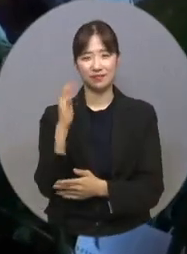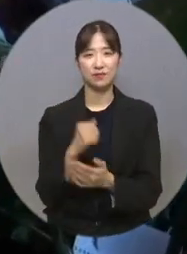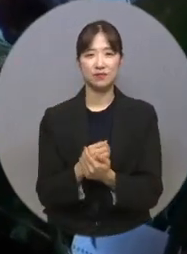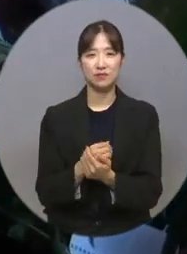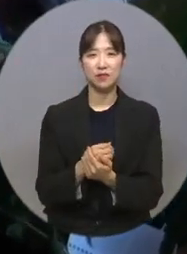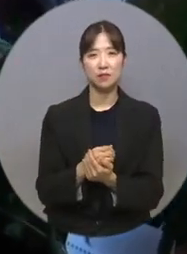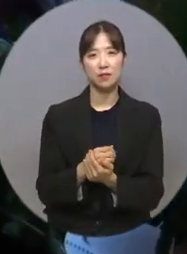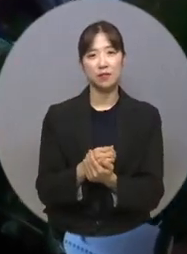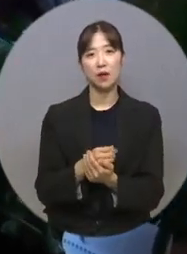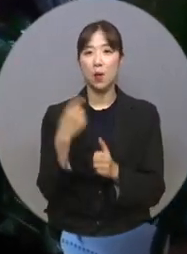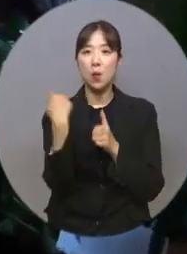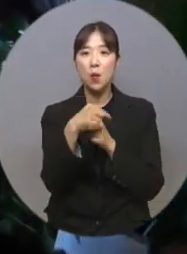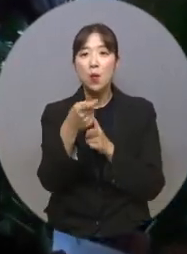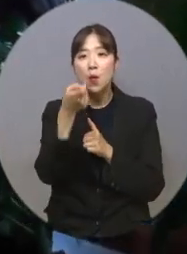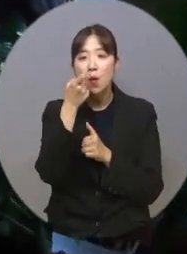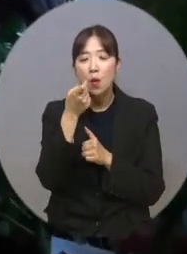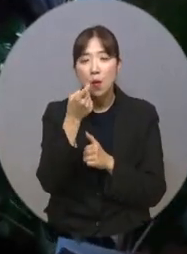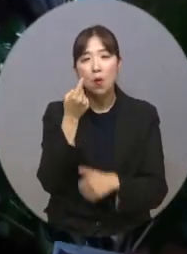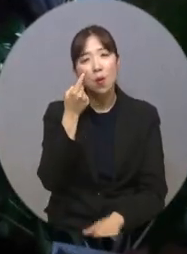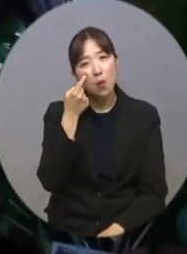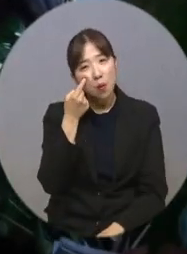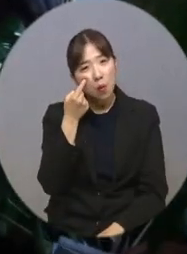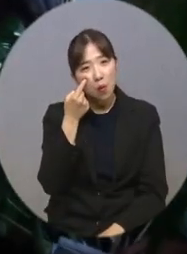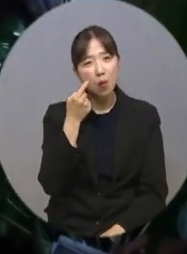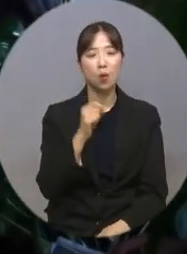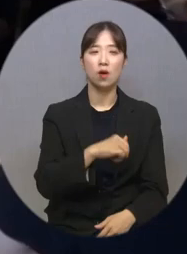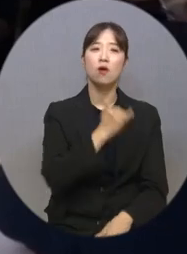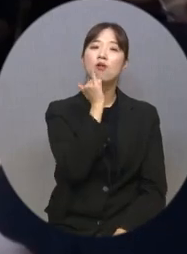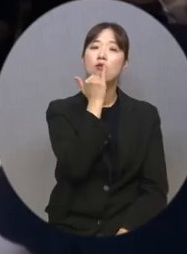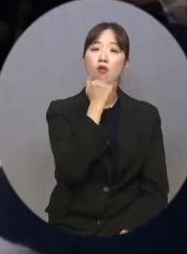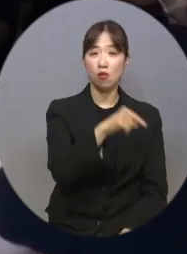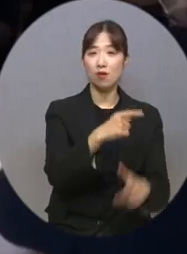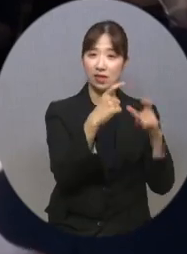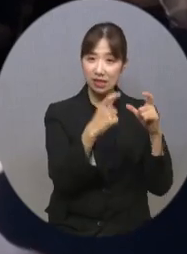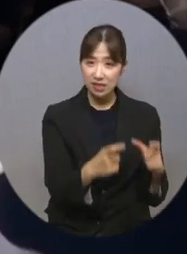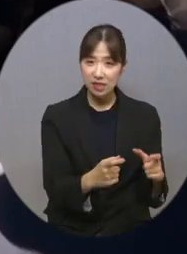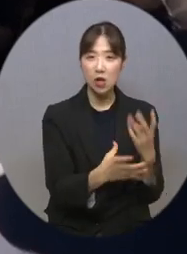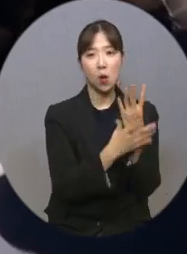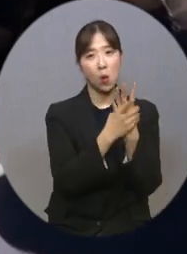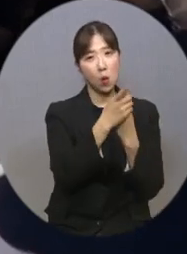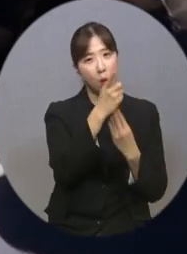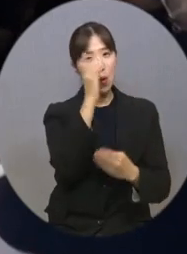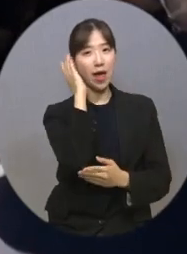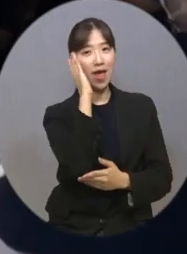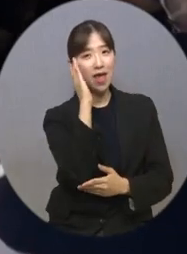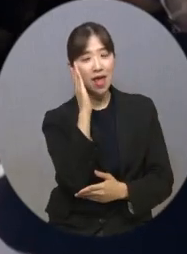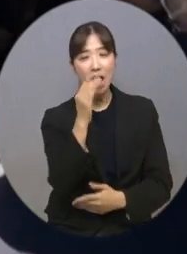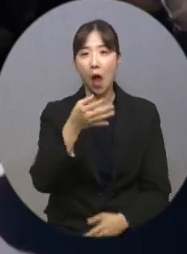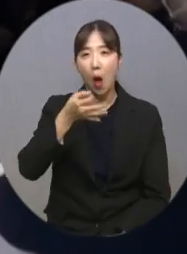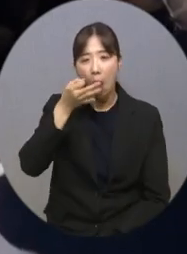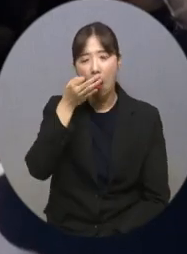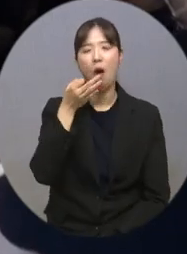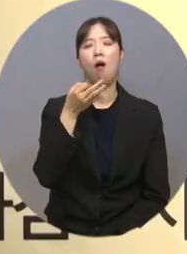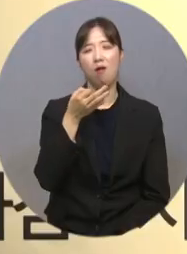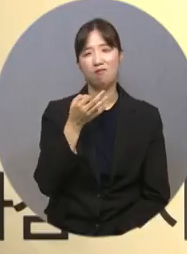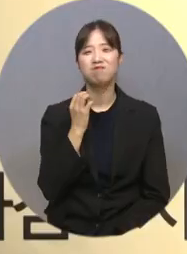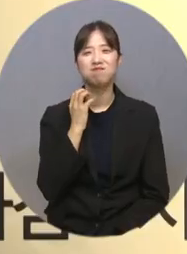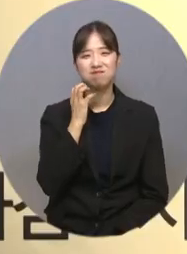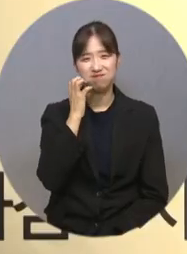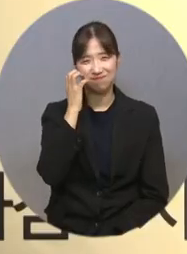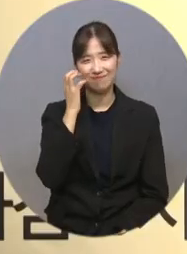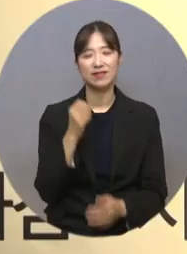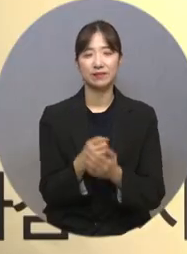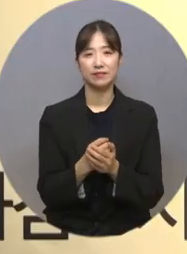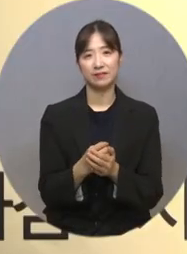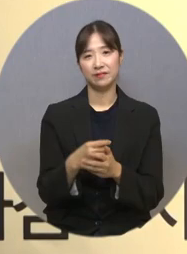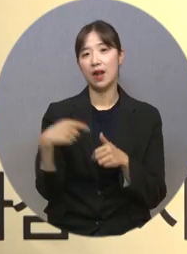수강생들은 강사가 전해주는 동서독의 생생한 하나됨의 현장 이야기에 숙연해집니다. 강의를